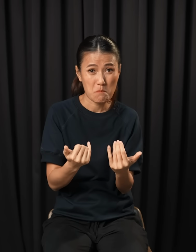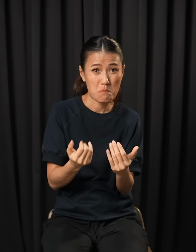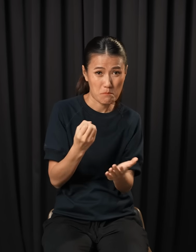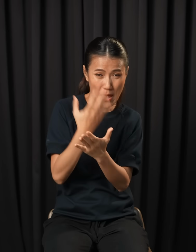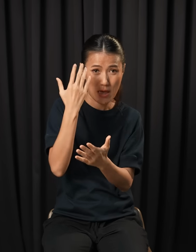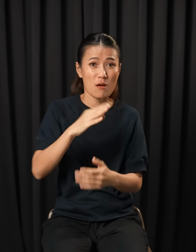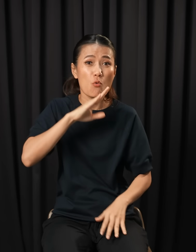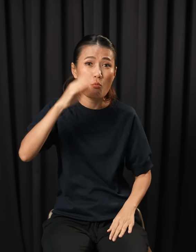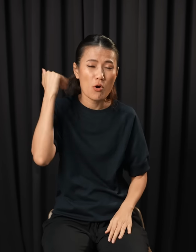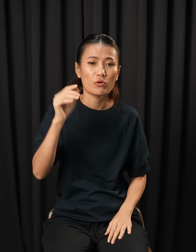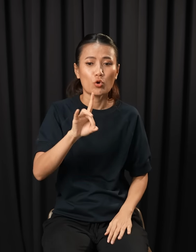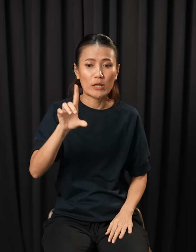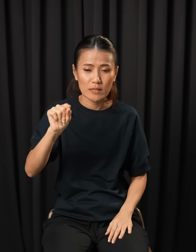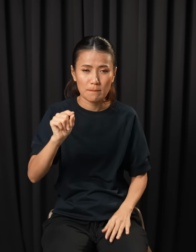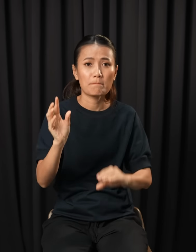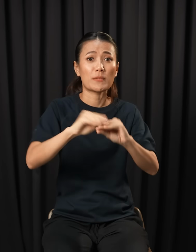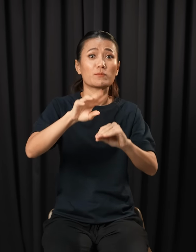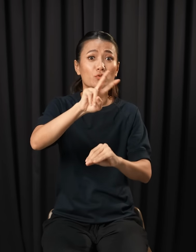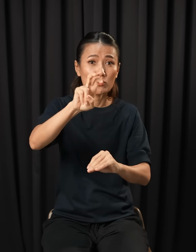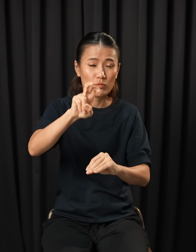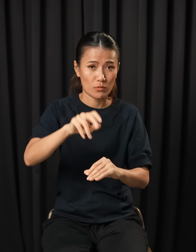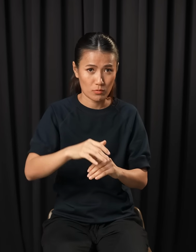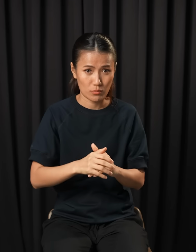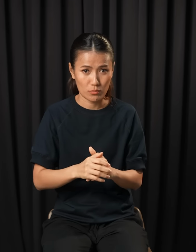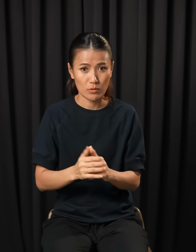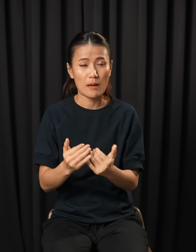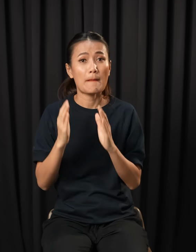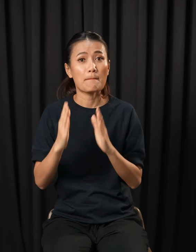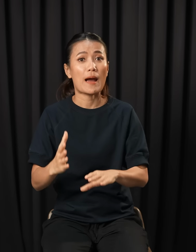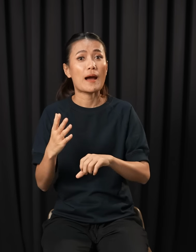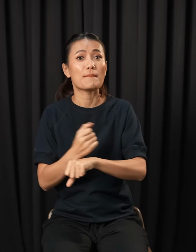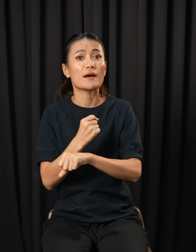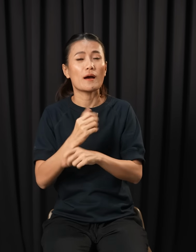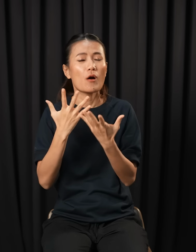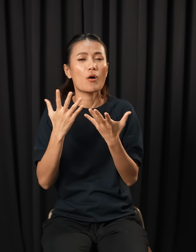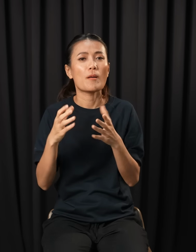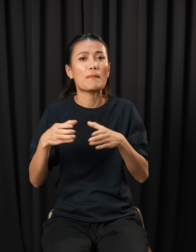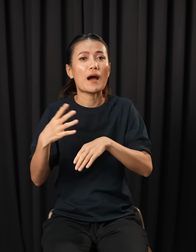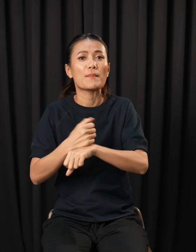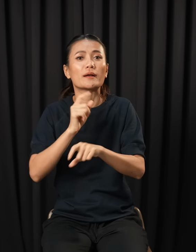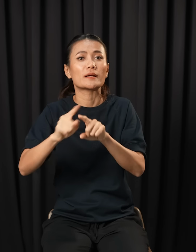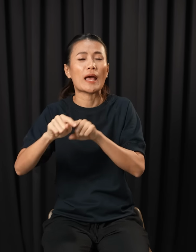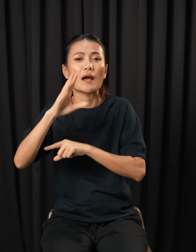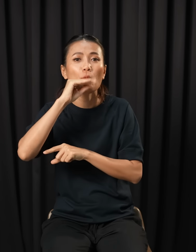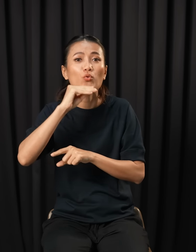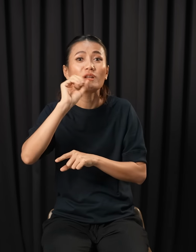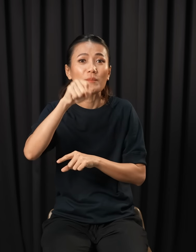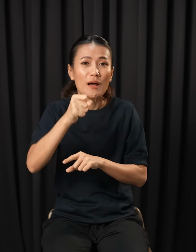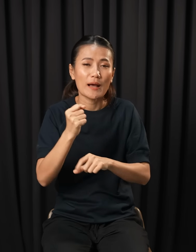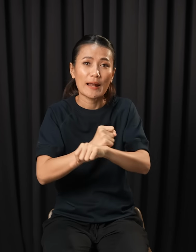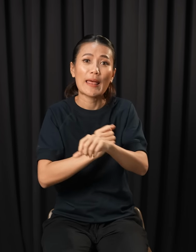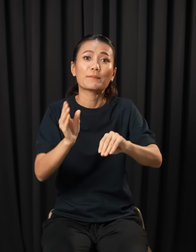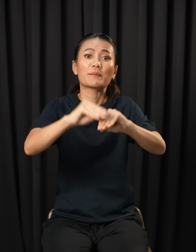440 เพราะโอ้ของค่าเงินเฟ้อที่มันเกิดขึ้นมาช่วงหลังๆนี่มันขนาดไหนหมูจาก120เป็น200 ไม่คราวนี้กรรมวิธีเนี่ยเวลาพรรคการเมืองมาพู